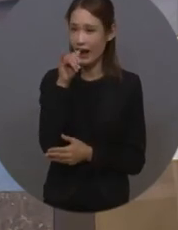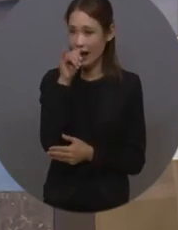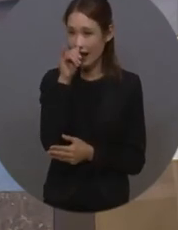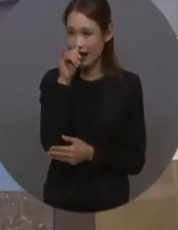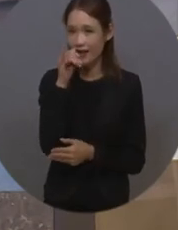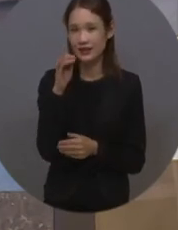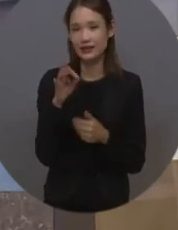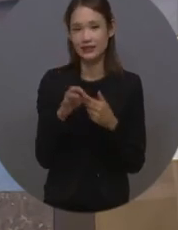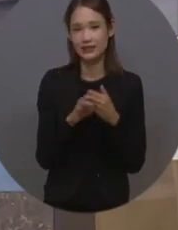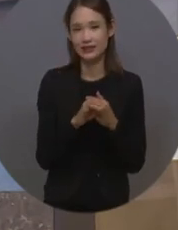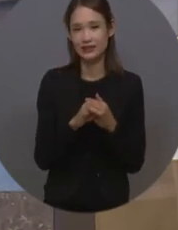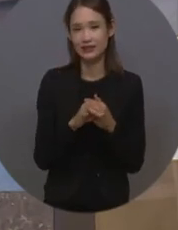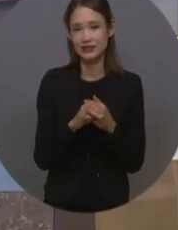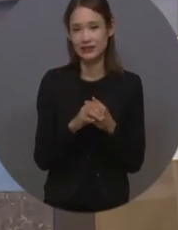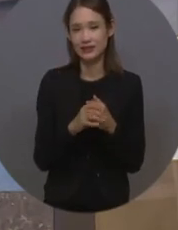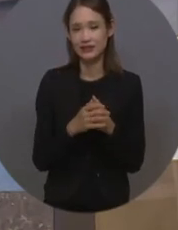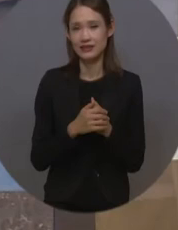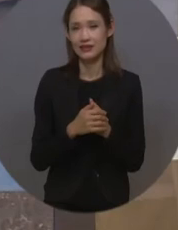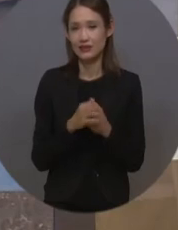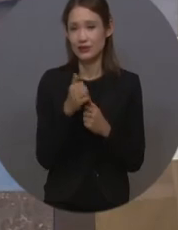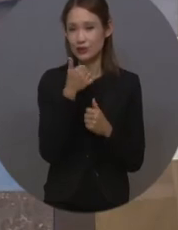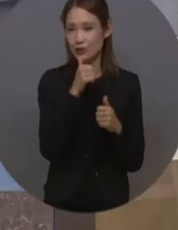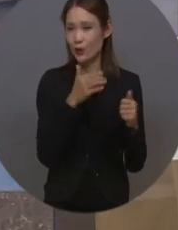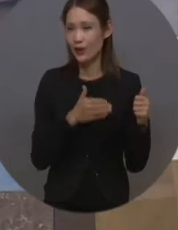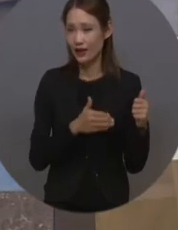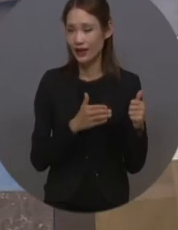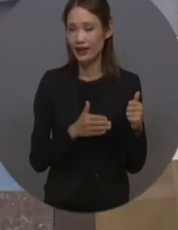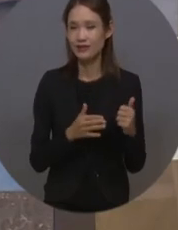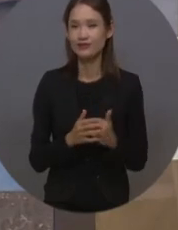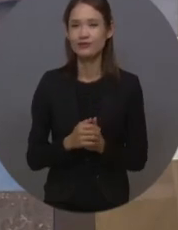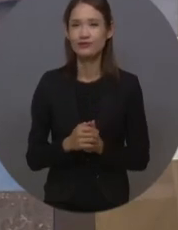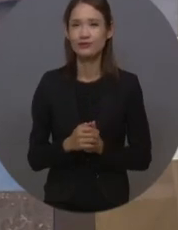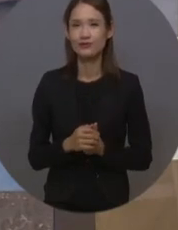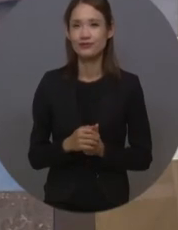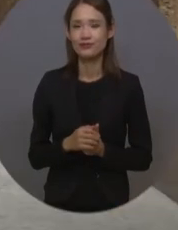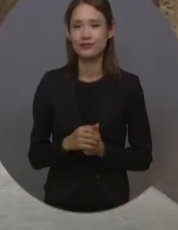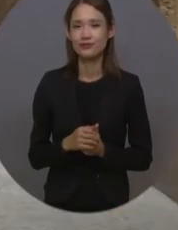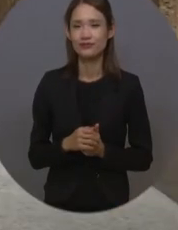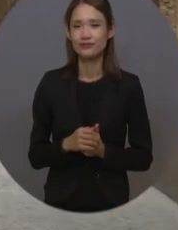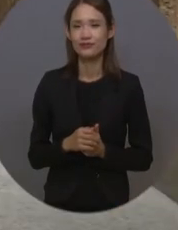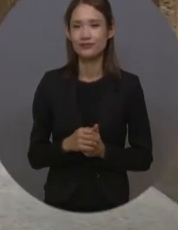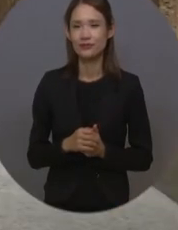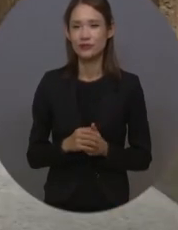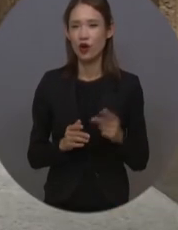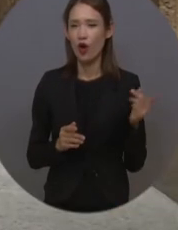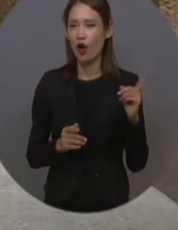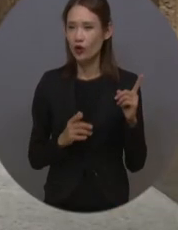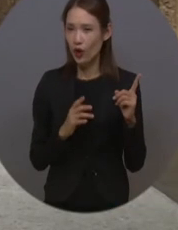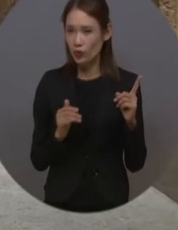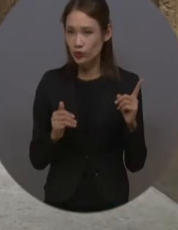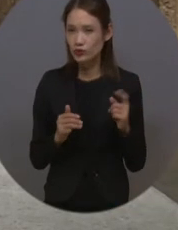있을 것 같기도 한데요. 그중 좀 기억에 남는 게 있다면 어느 분이 이제 그